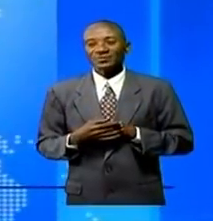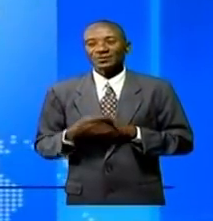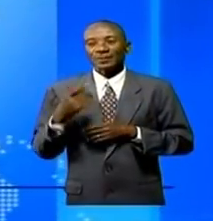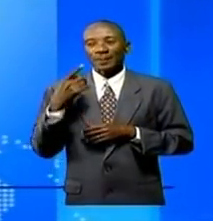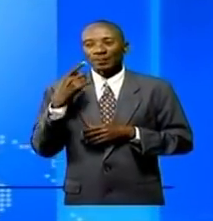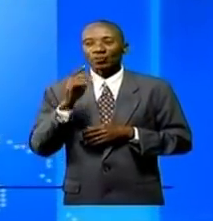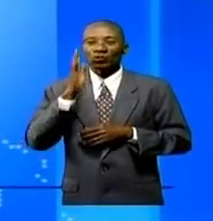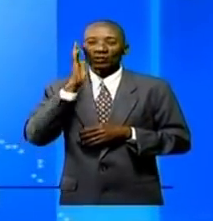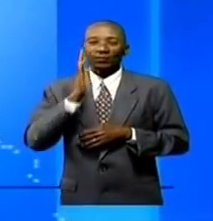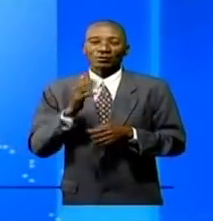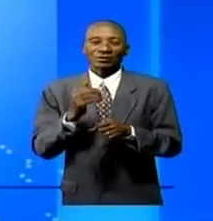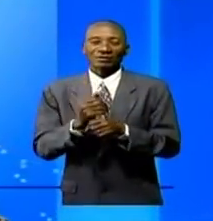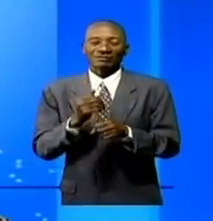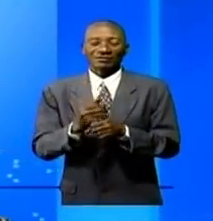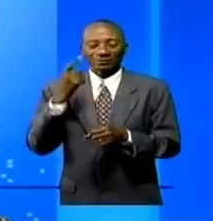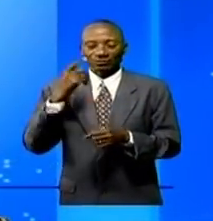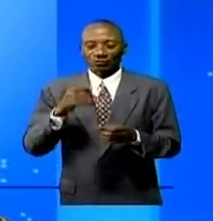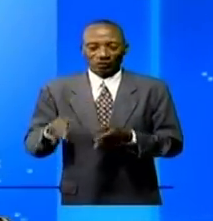de la route